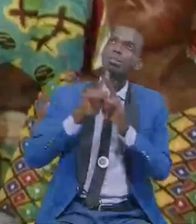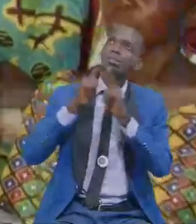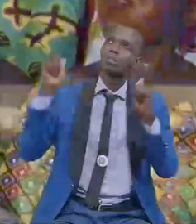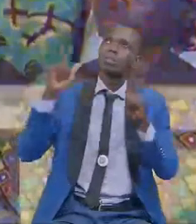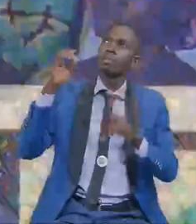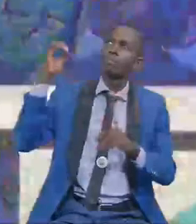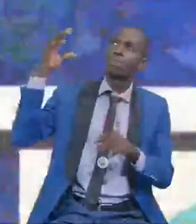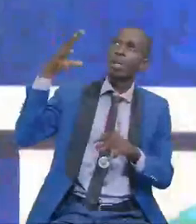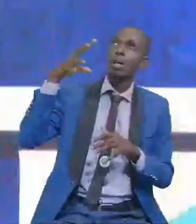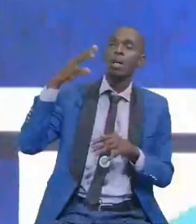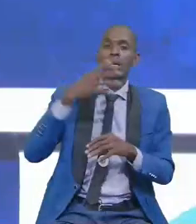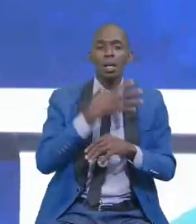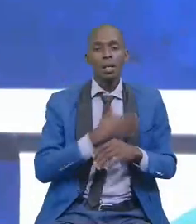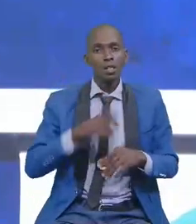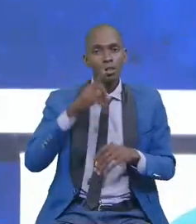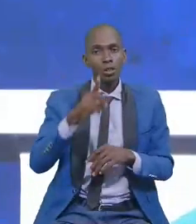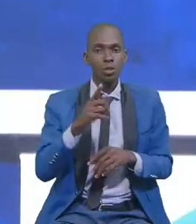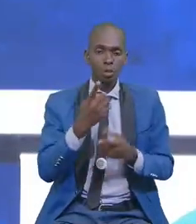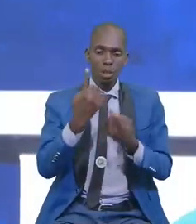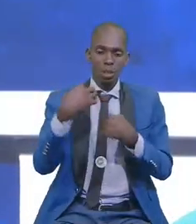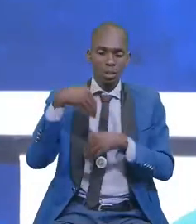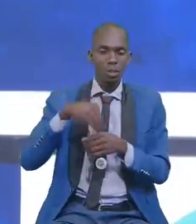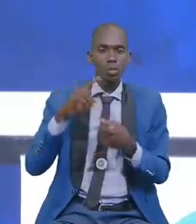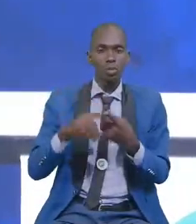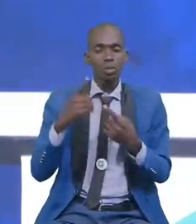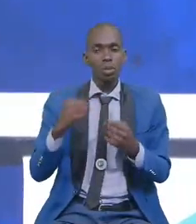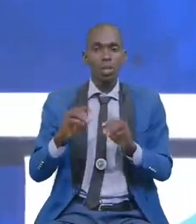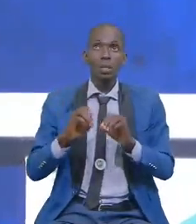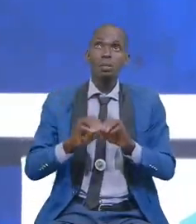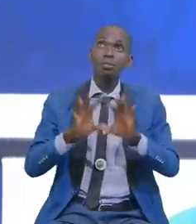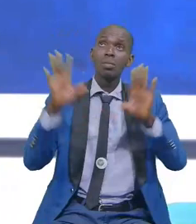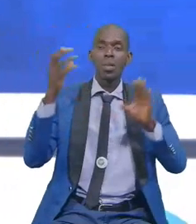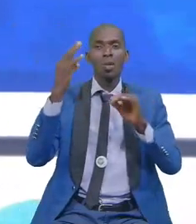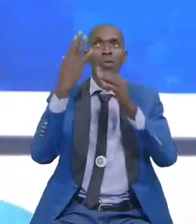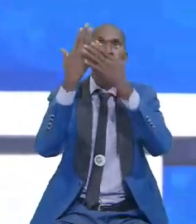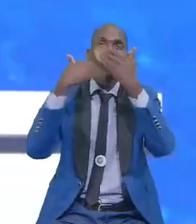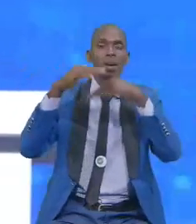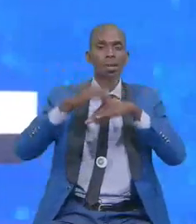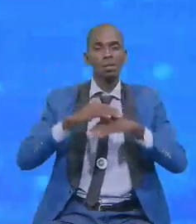Tu es venu dans la lumière du ciel.